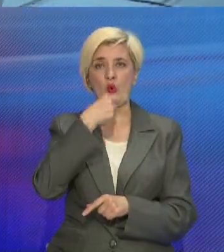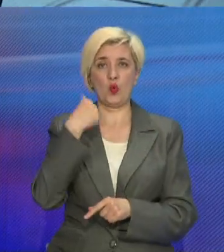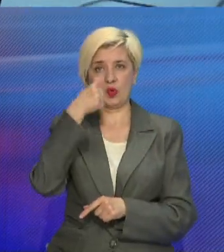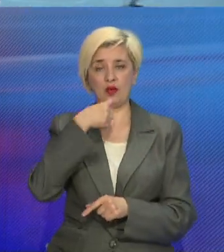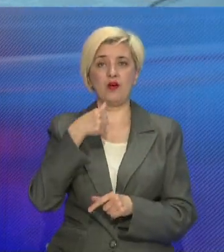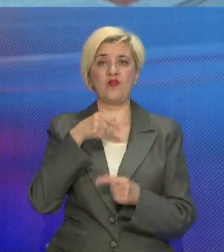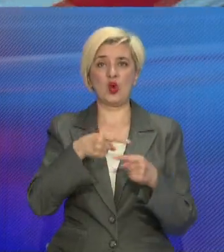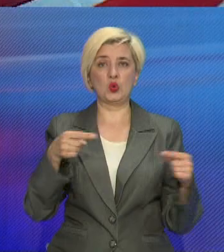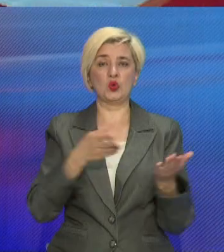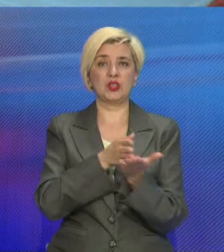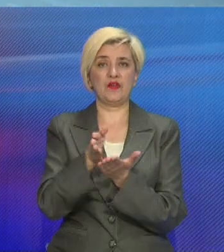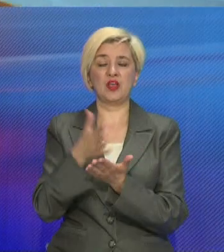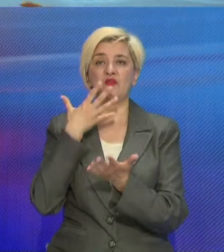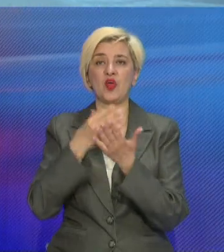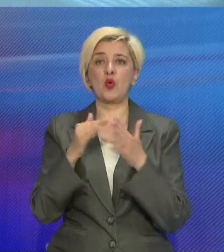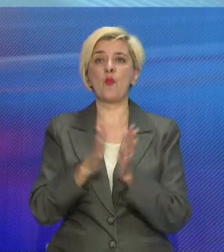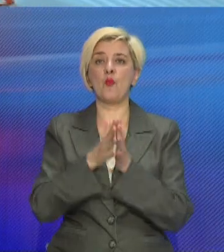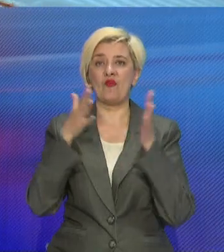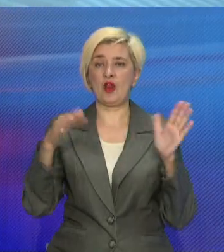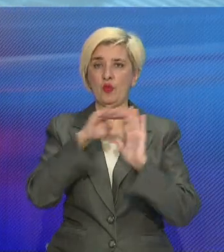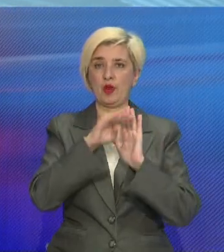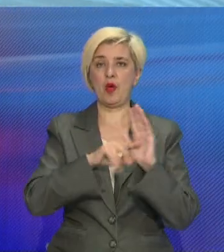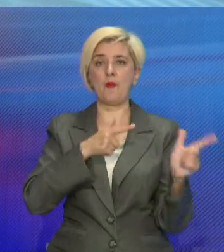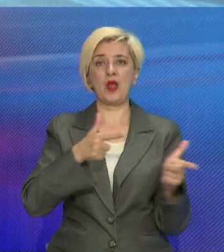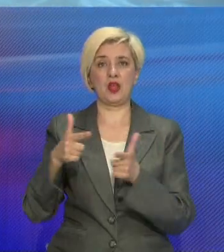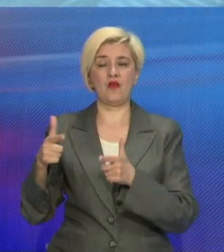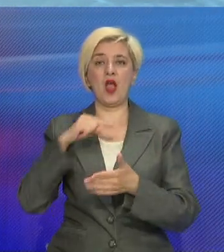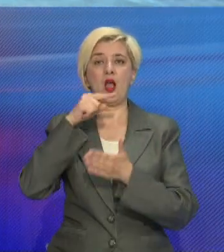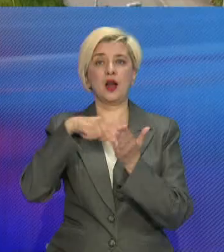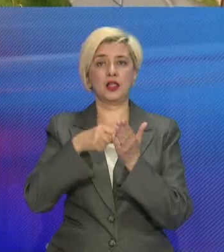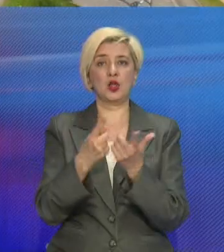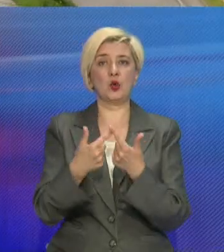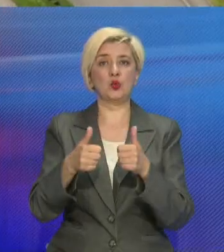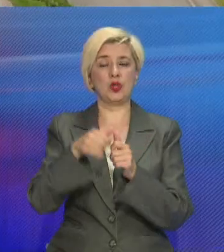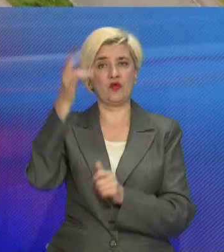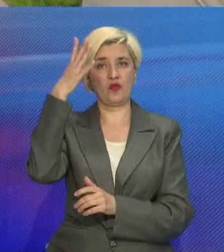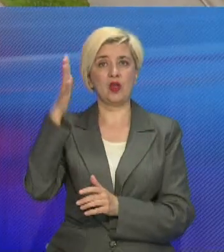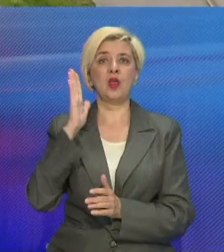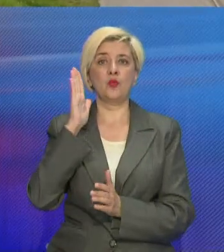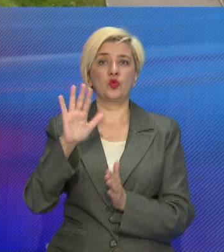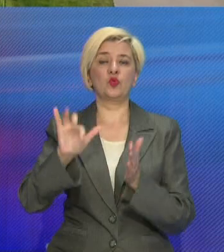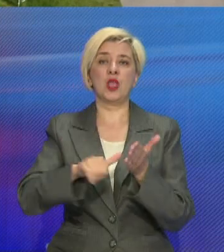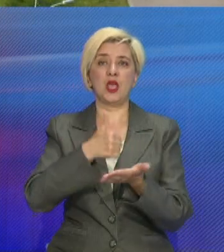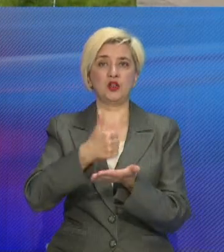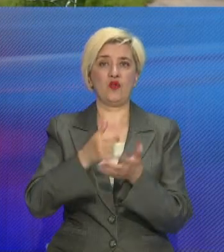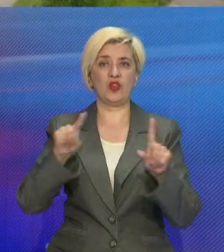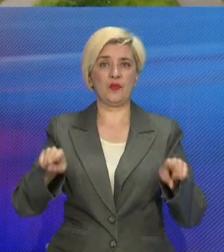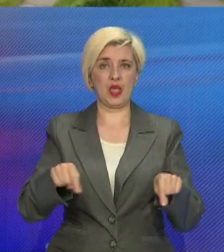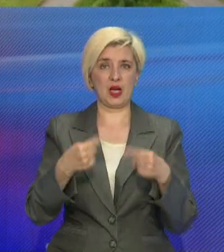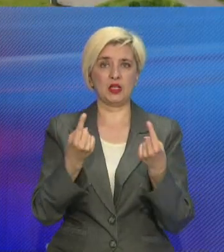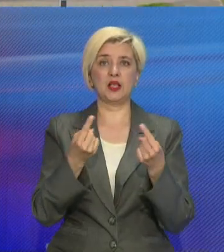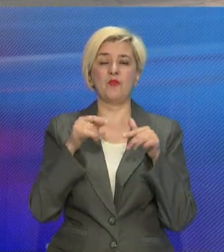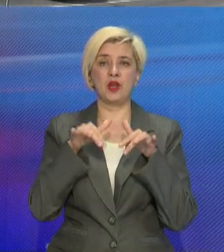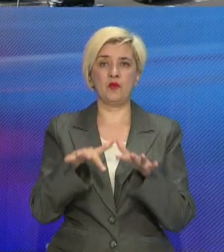сферах. Свою великую программу падрыхтавалі городские установы культуры. Яны ж будуць і асноўнымі арганізатарамі